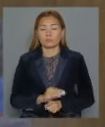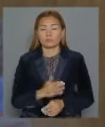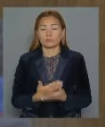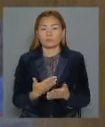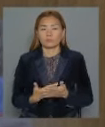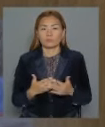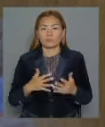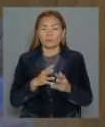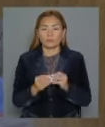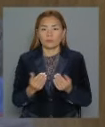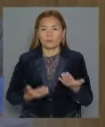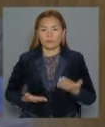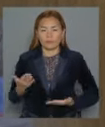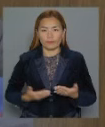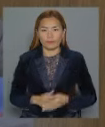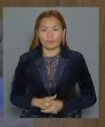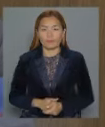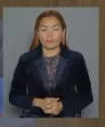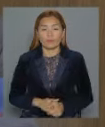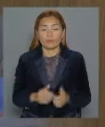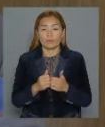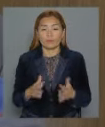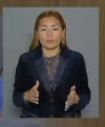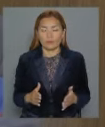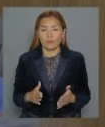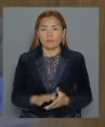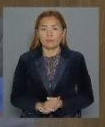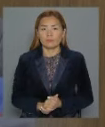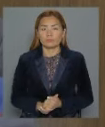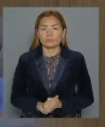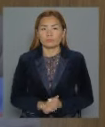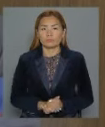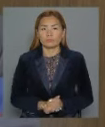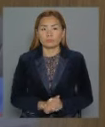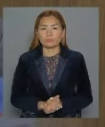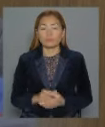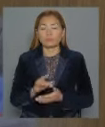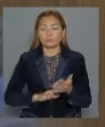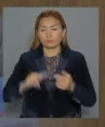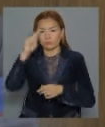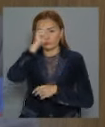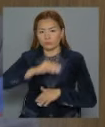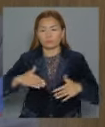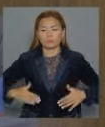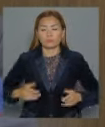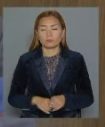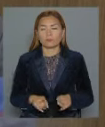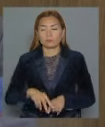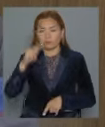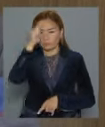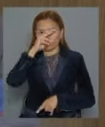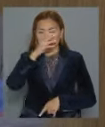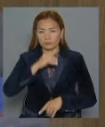осы оқу жылда егер бітірген түлек өз оқуымды жалғастырамын десе, колледжде де оқуға мүмкіншілік